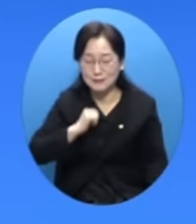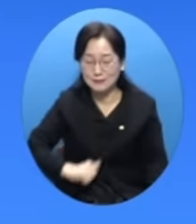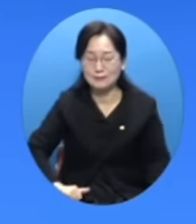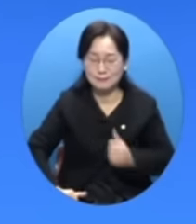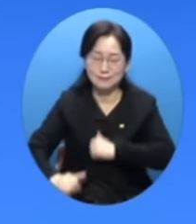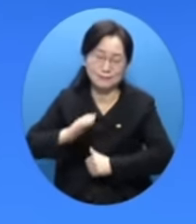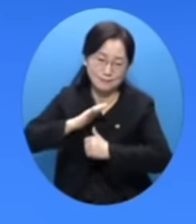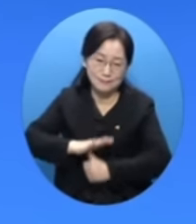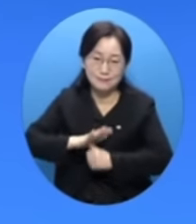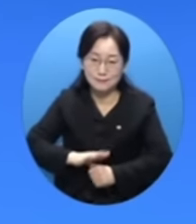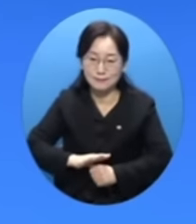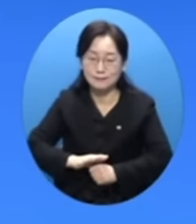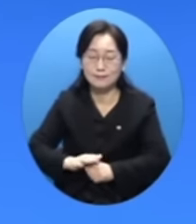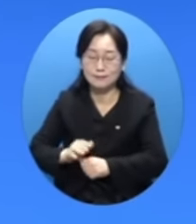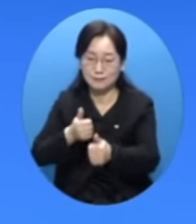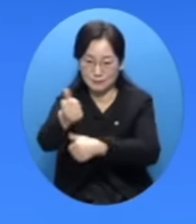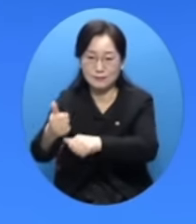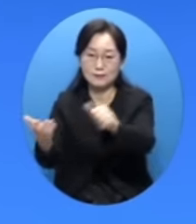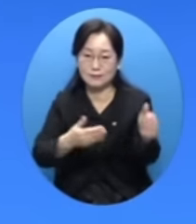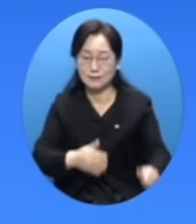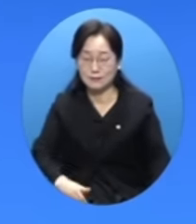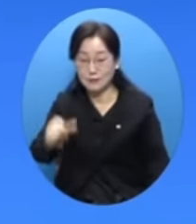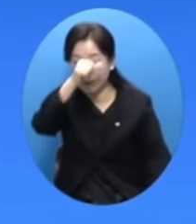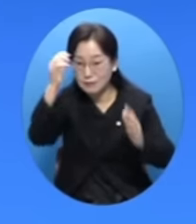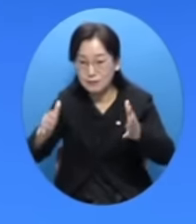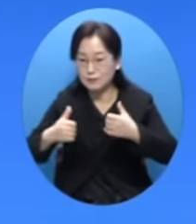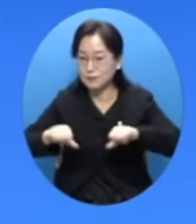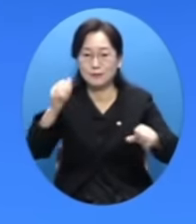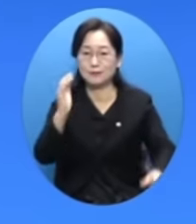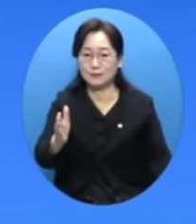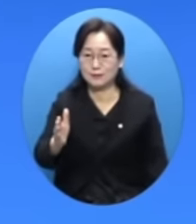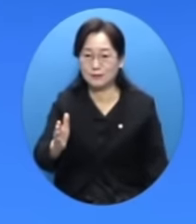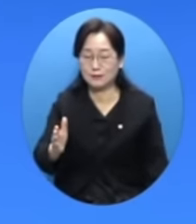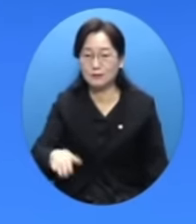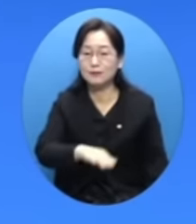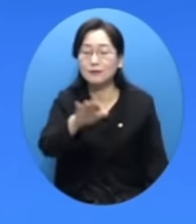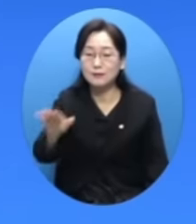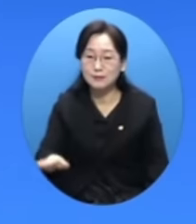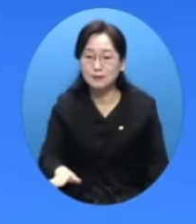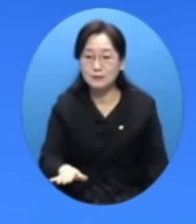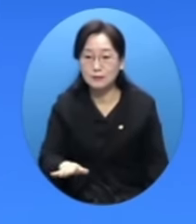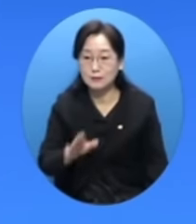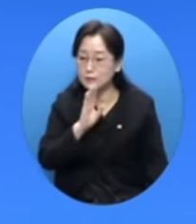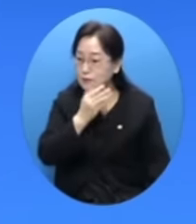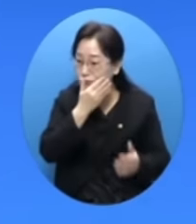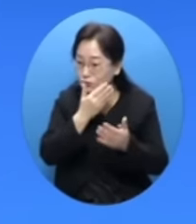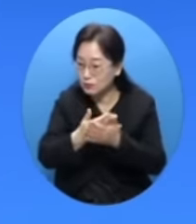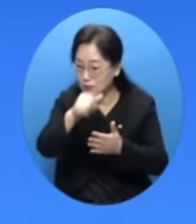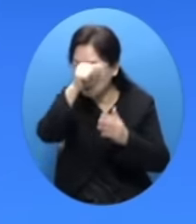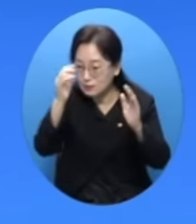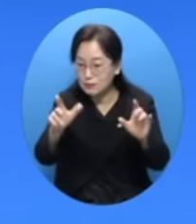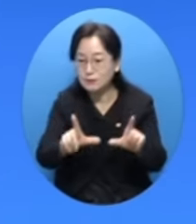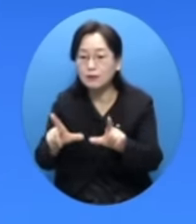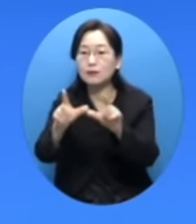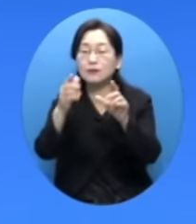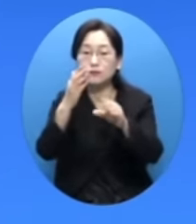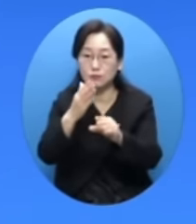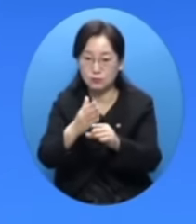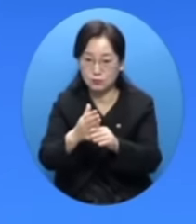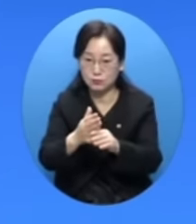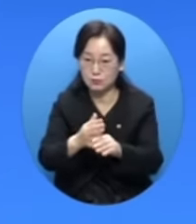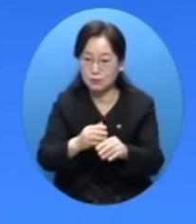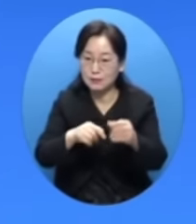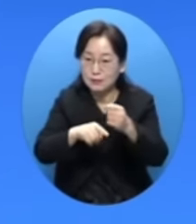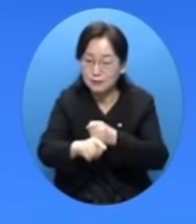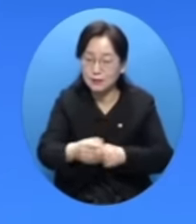견디며 이겨나가야 되는 것입니다. 인생을 포기하면 안 됩니다. 우리가 얼마나 귀한 인생을 살고 있는데 인생을 의미